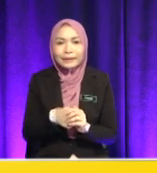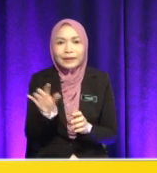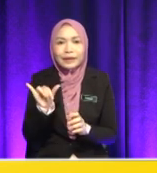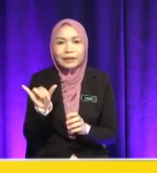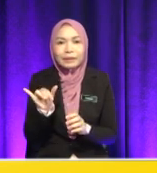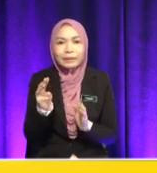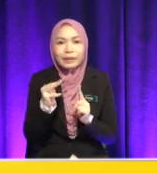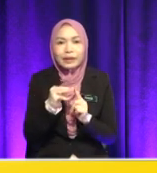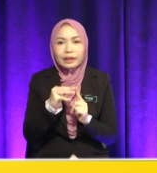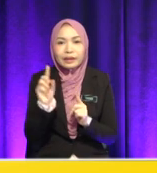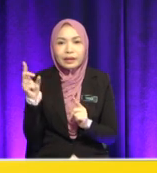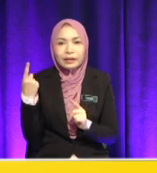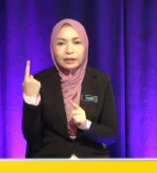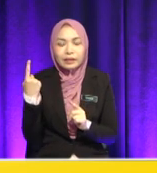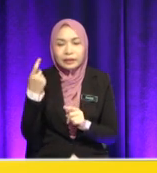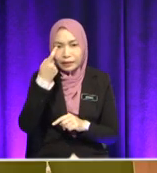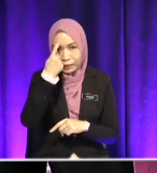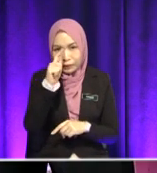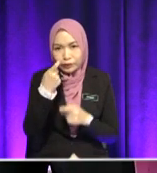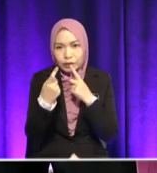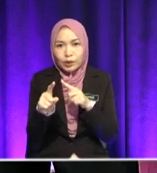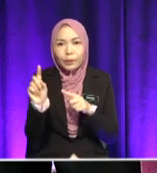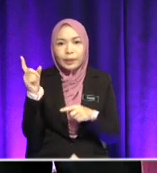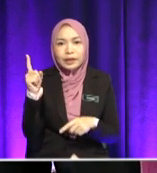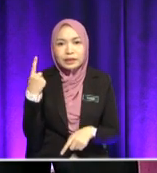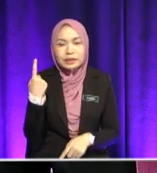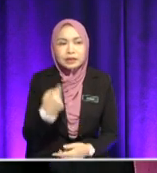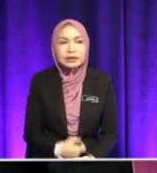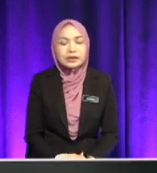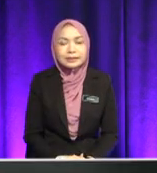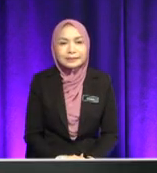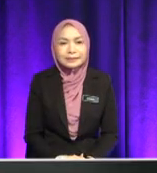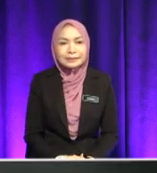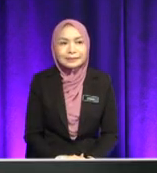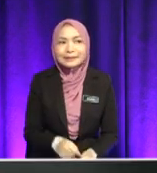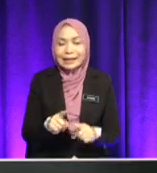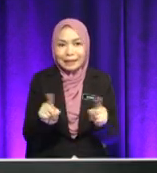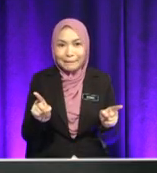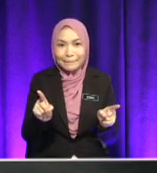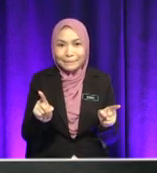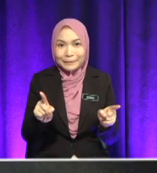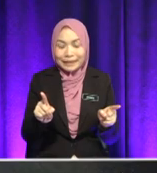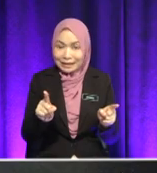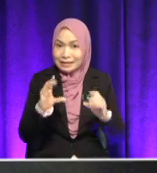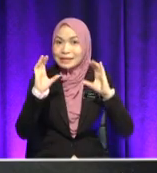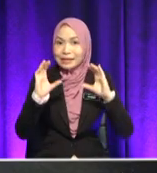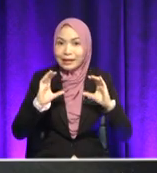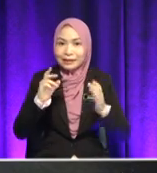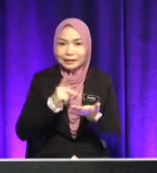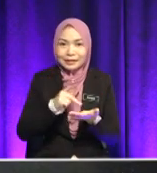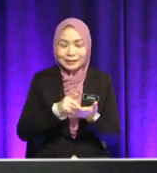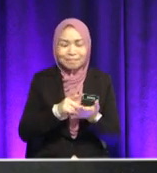marca hanya untuk jawaban sahaja tapi Jalan kiri itu penting sebab kalau tak di jalan